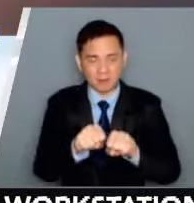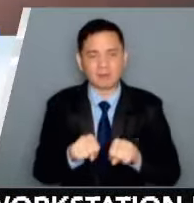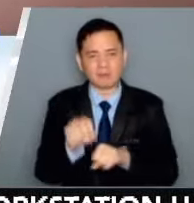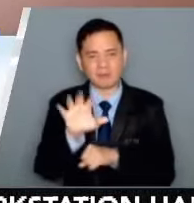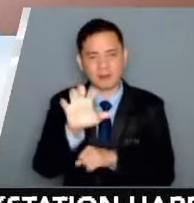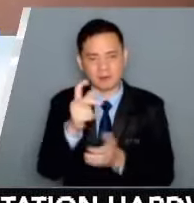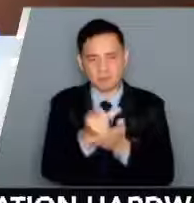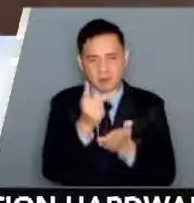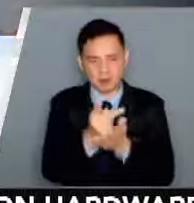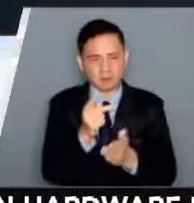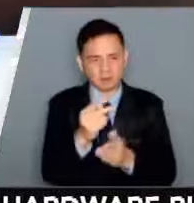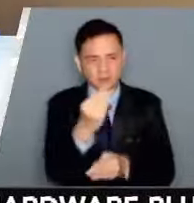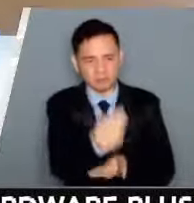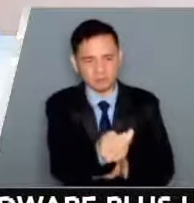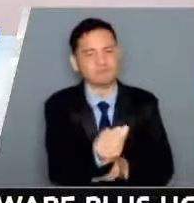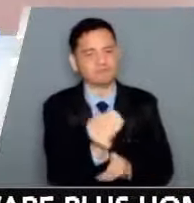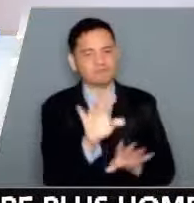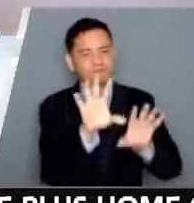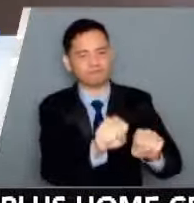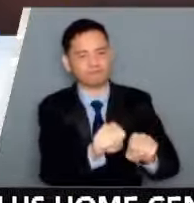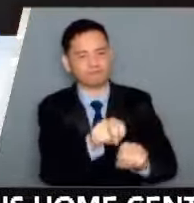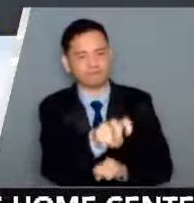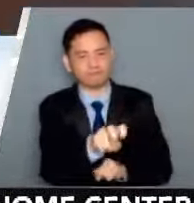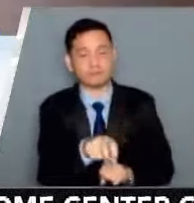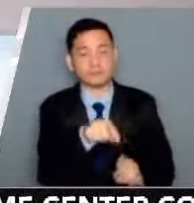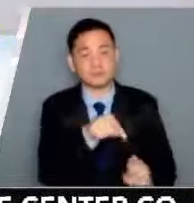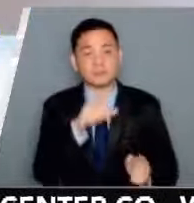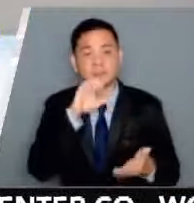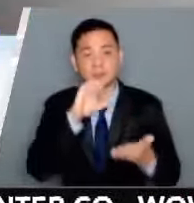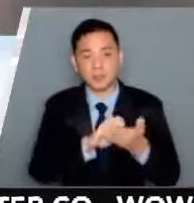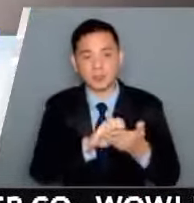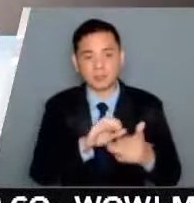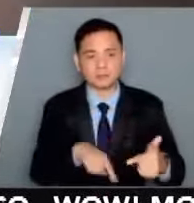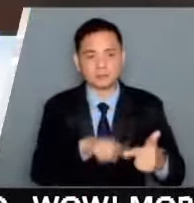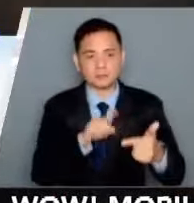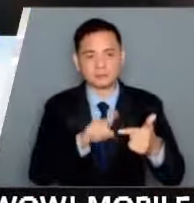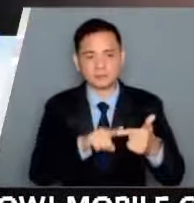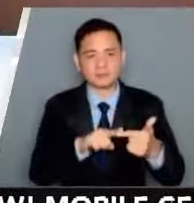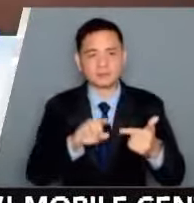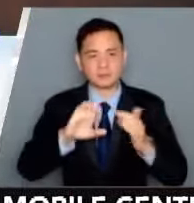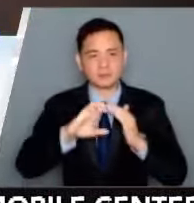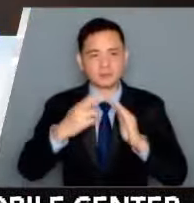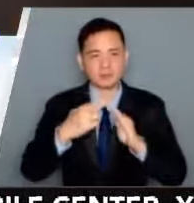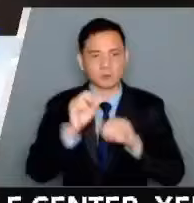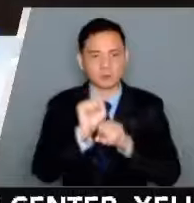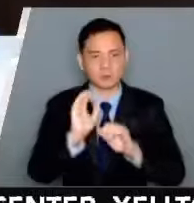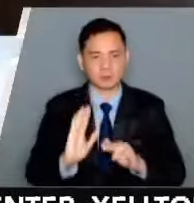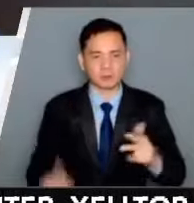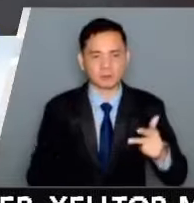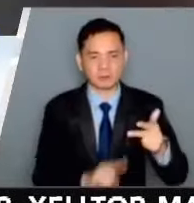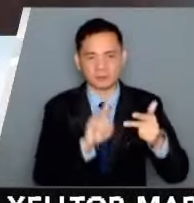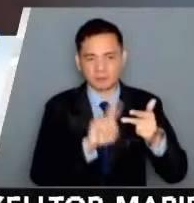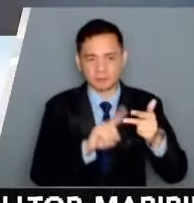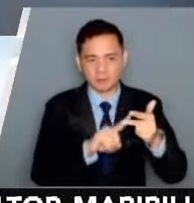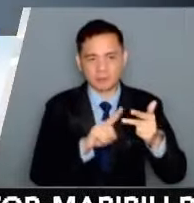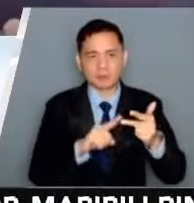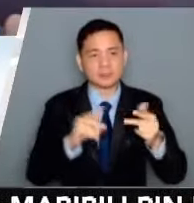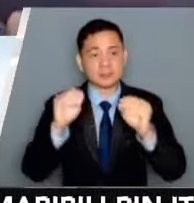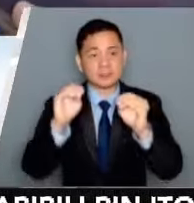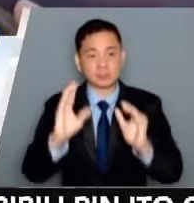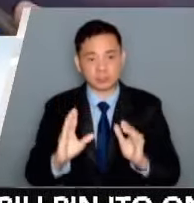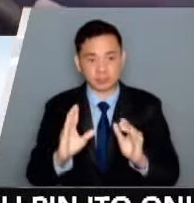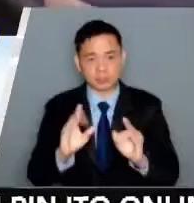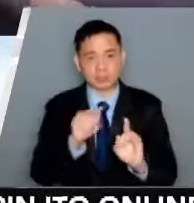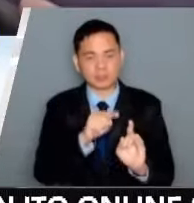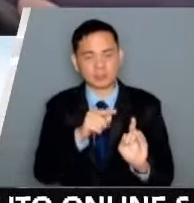ang isa sa mga suspek asawa niya ang isa pang suspect na isang city hall employee ang pangatlo isang public school teacher na nanay ng babaeng suspect